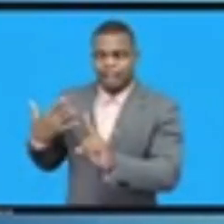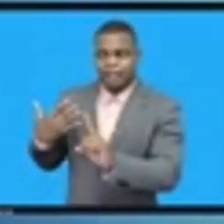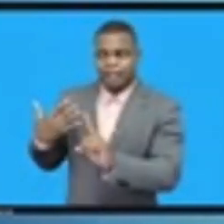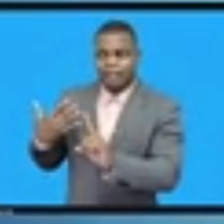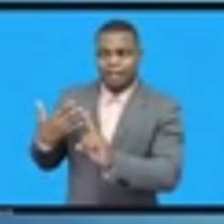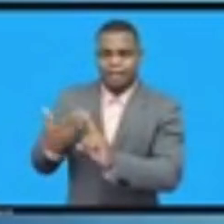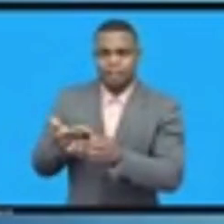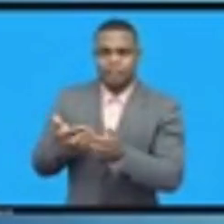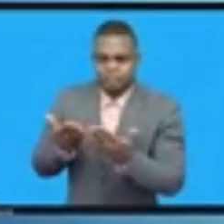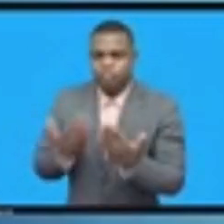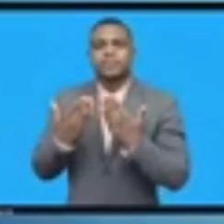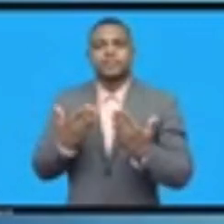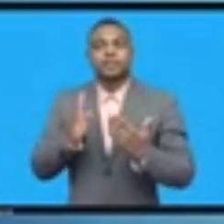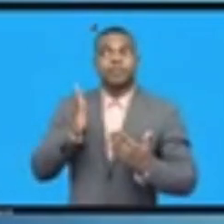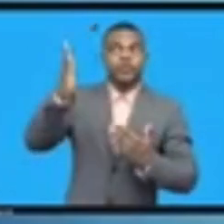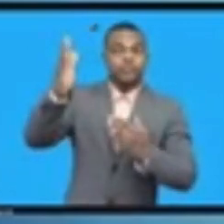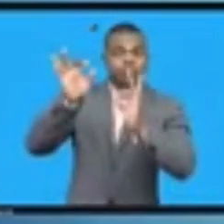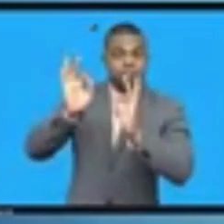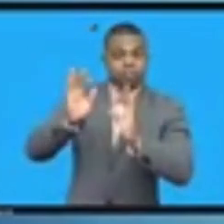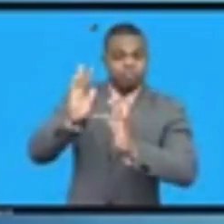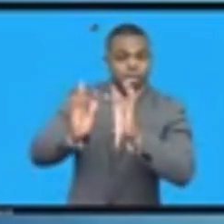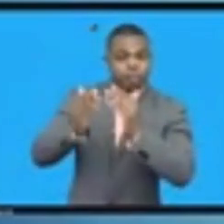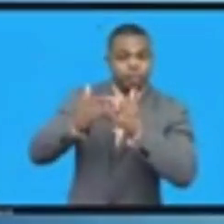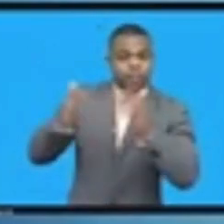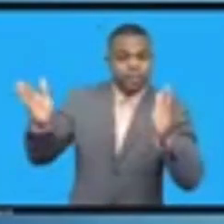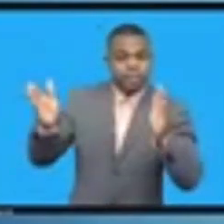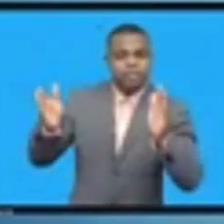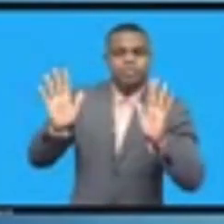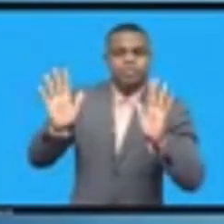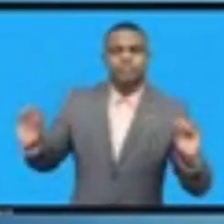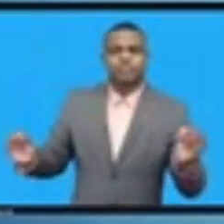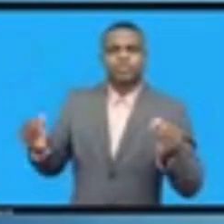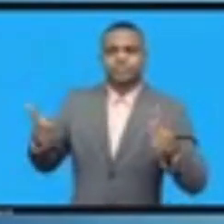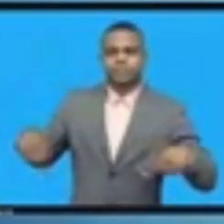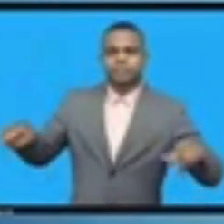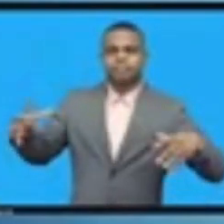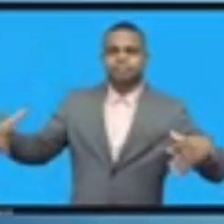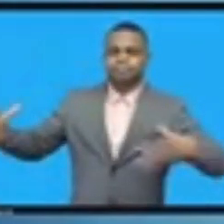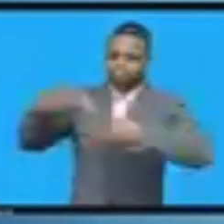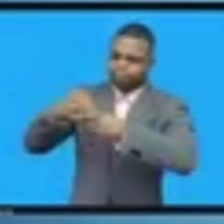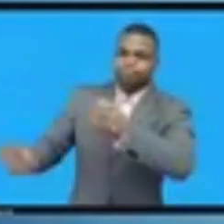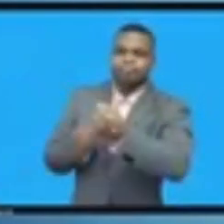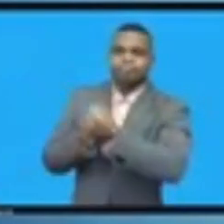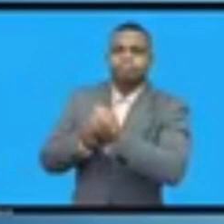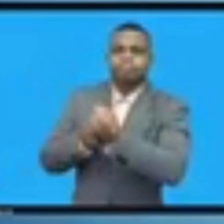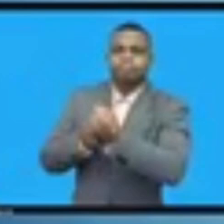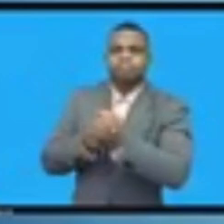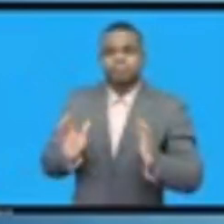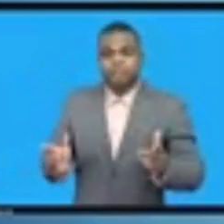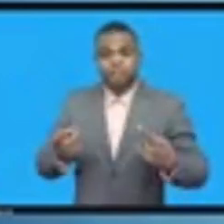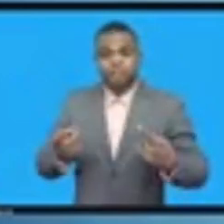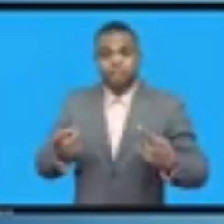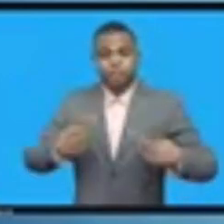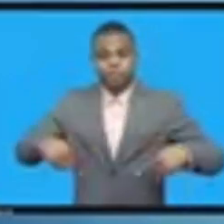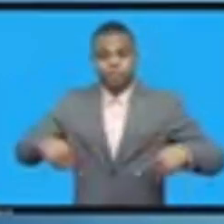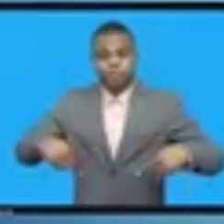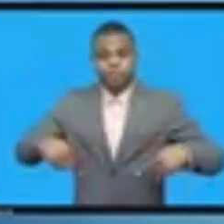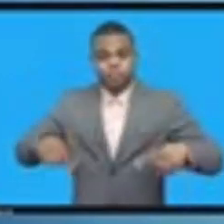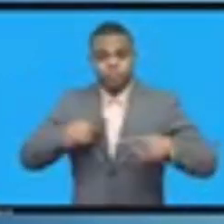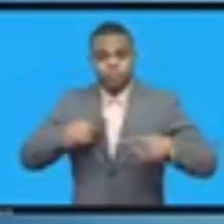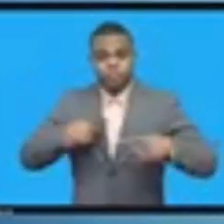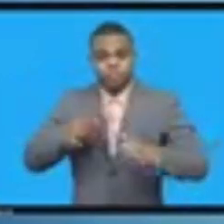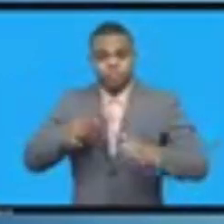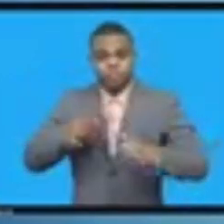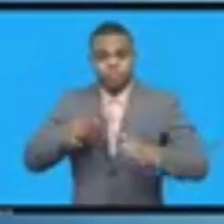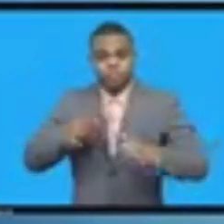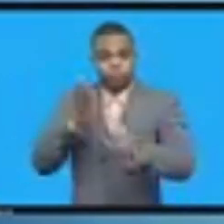网这方面冲在前沿的。我们将会让年轻人积极的参与进来，能够参与到这样一个多利